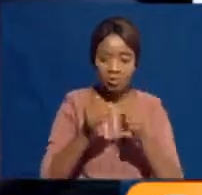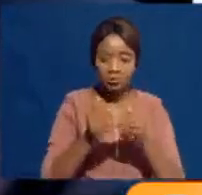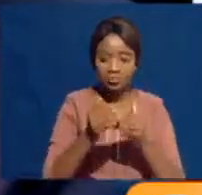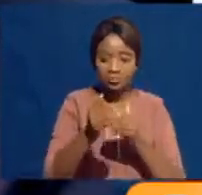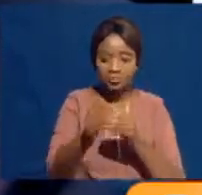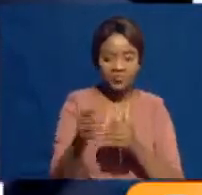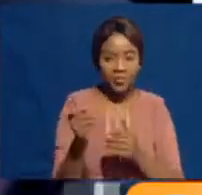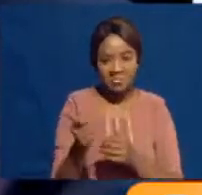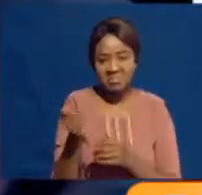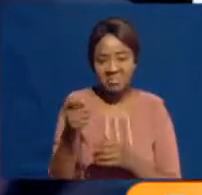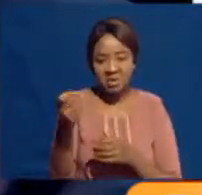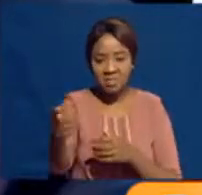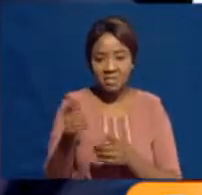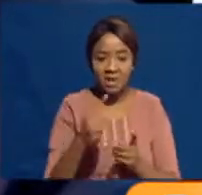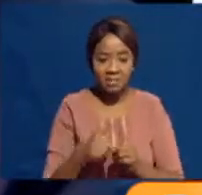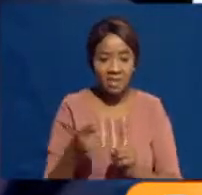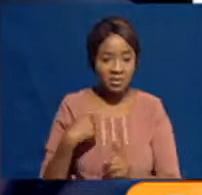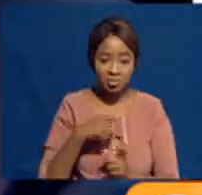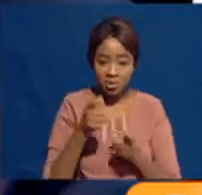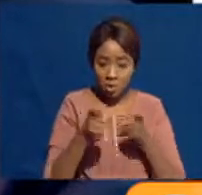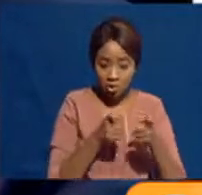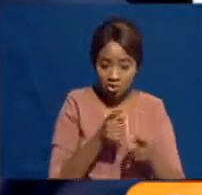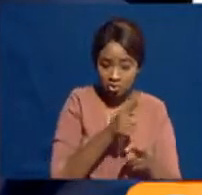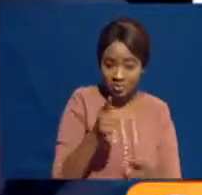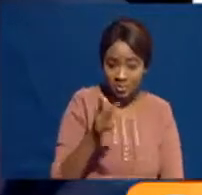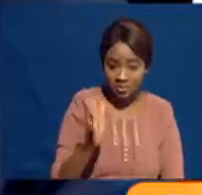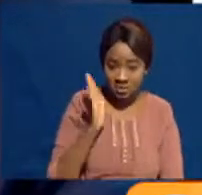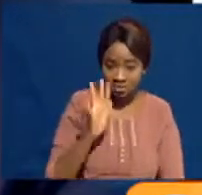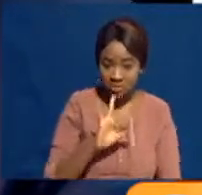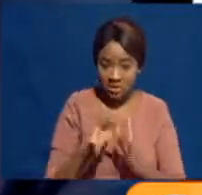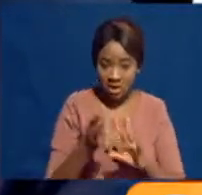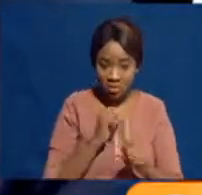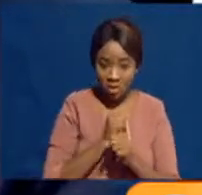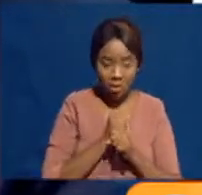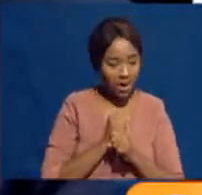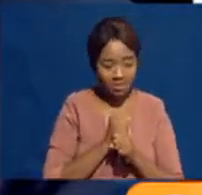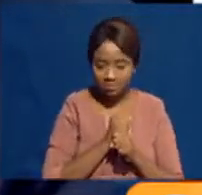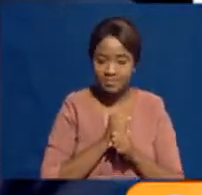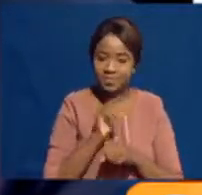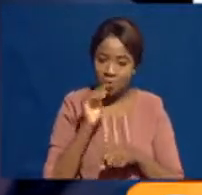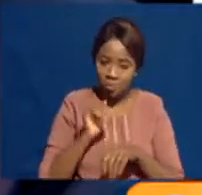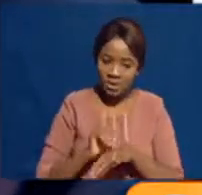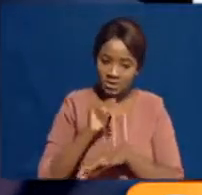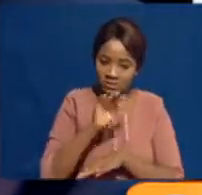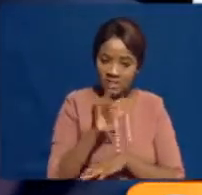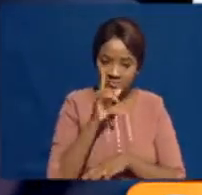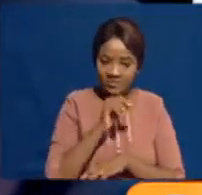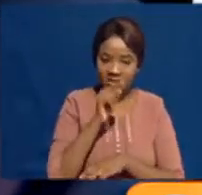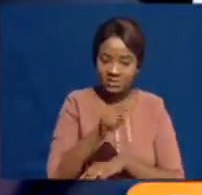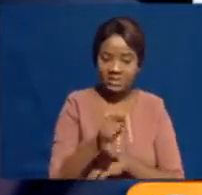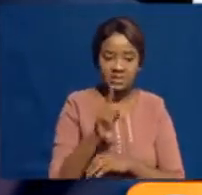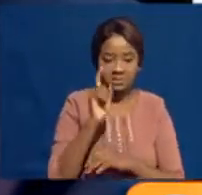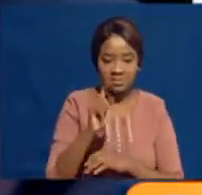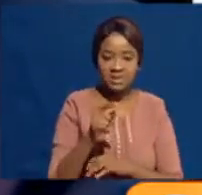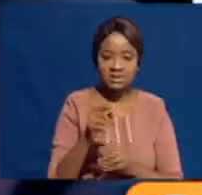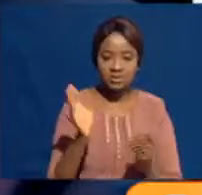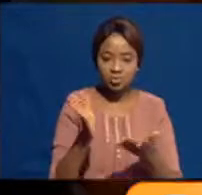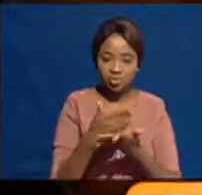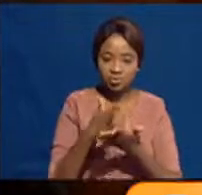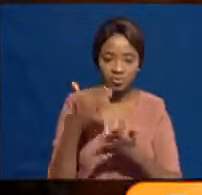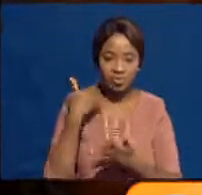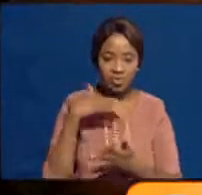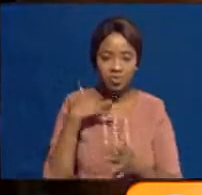the presence of security agencies even after the operation. That deployment is going to be permanent as long as Kenya